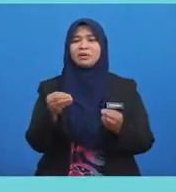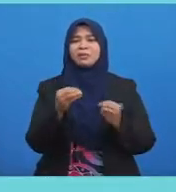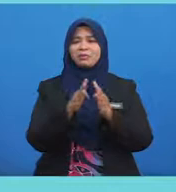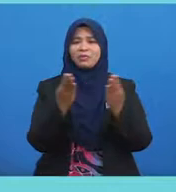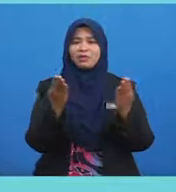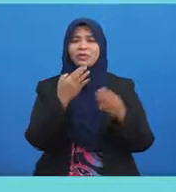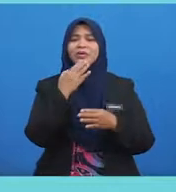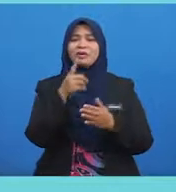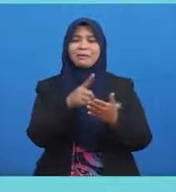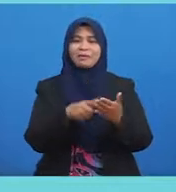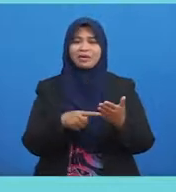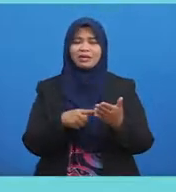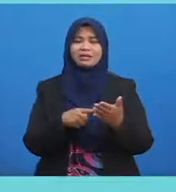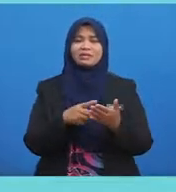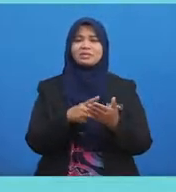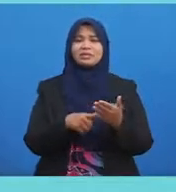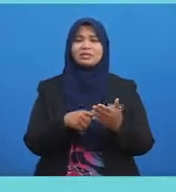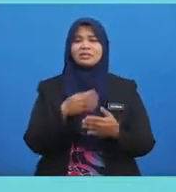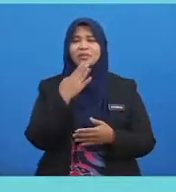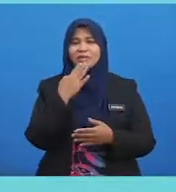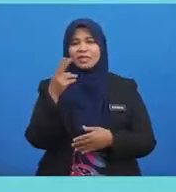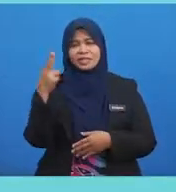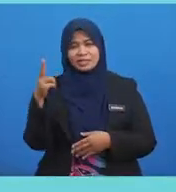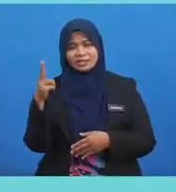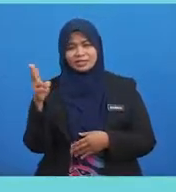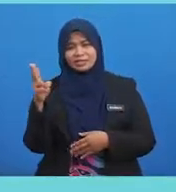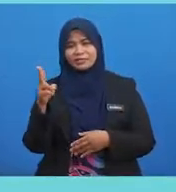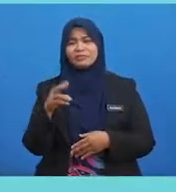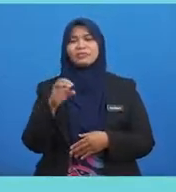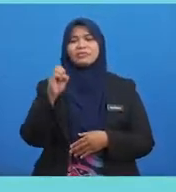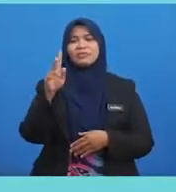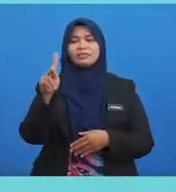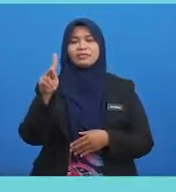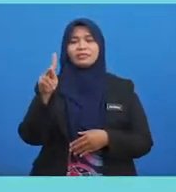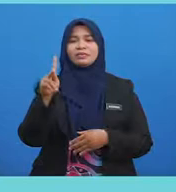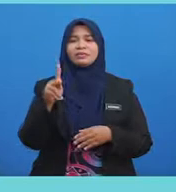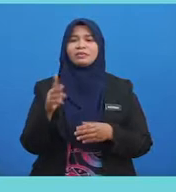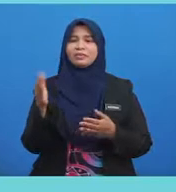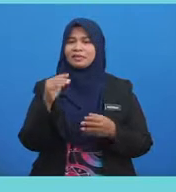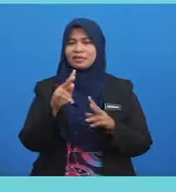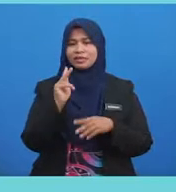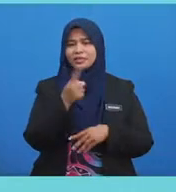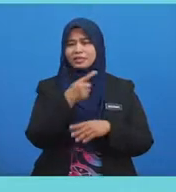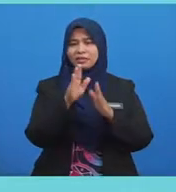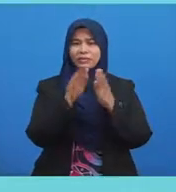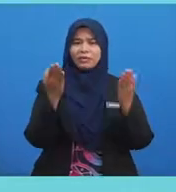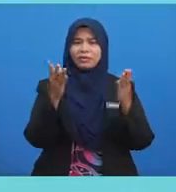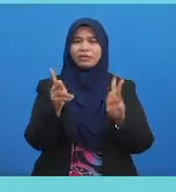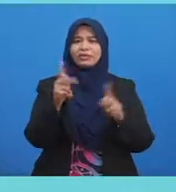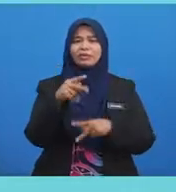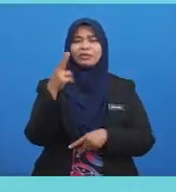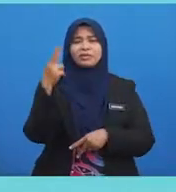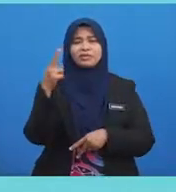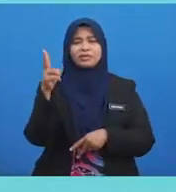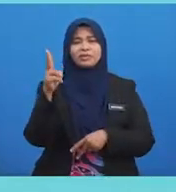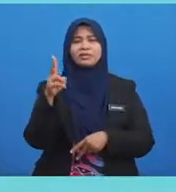ya? Apa? Warna hijau? Okey, mari kita buka kotak yang berwarna hijau.